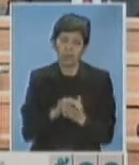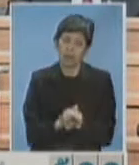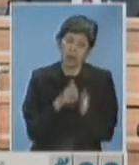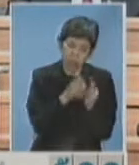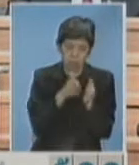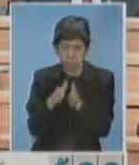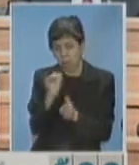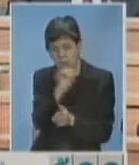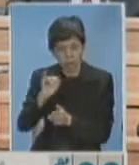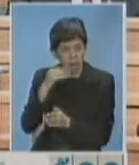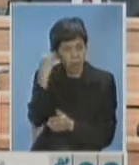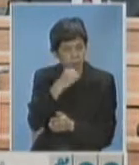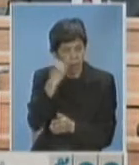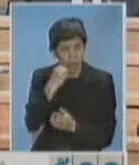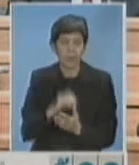ายผู้อื่นอยู่เสม